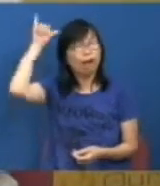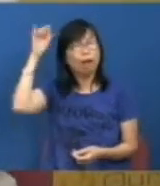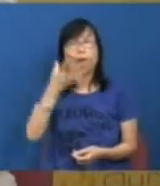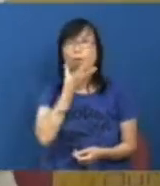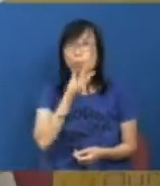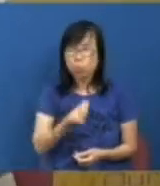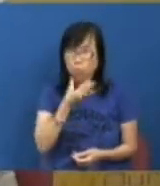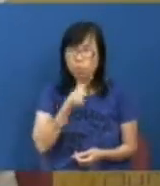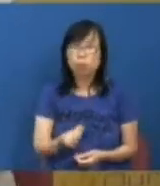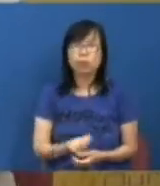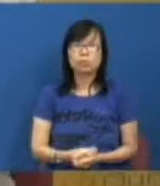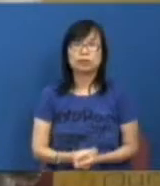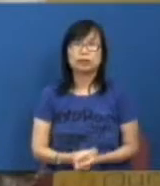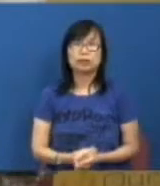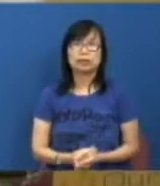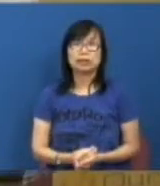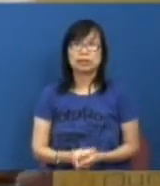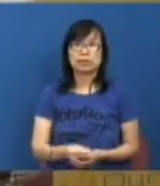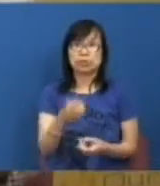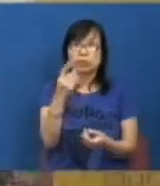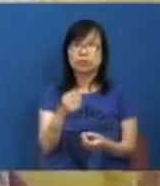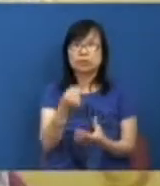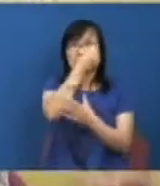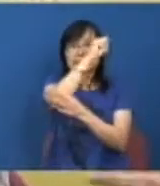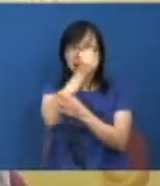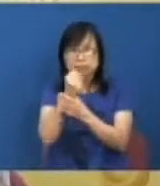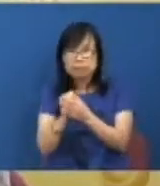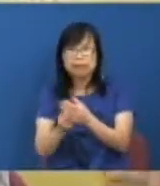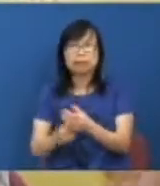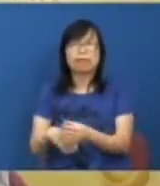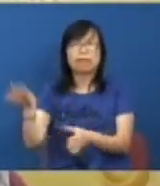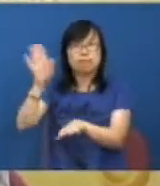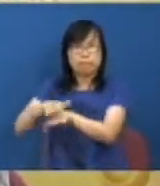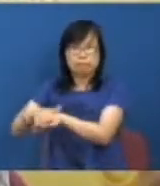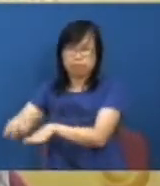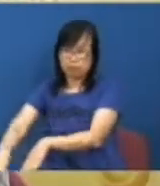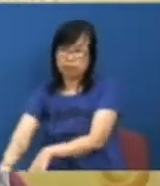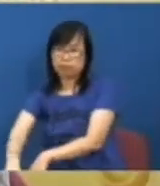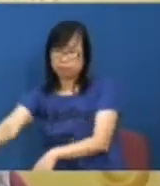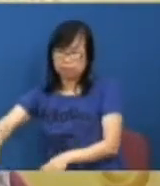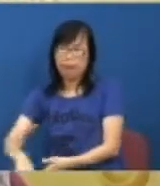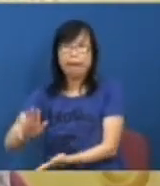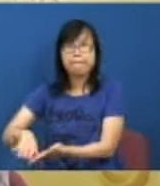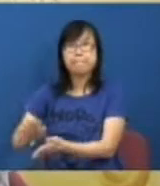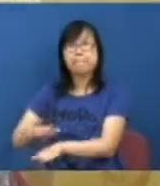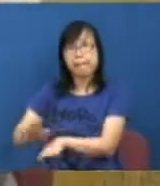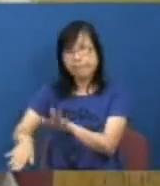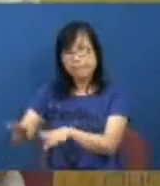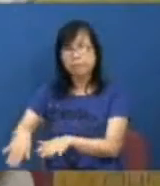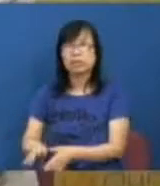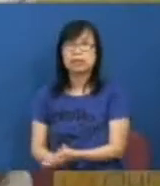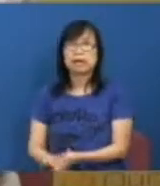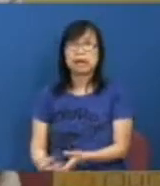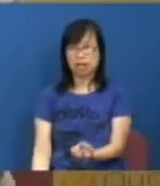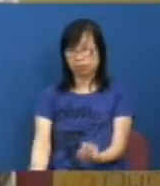放牛放羊嗰啲大小二便啊，全部谷曬喺個地底度，然後等佢慢慢醖釀出嚟，嗰啲就正嘢嚟